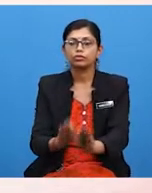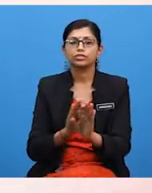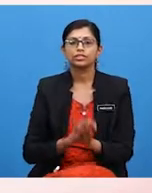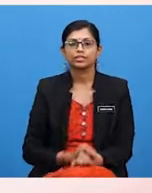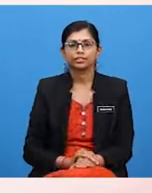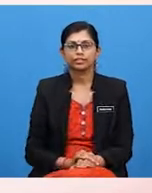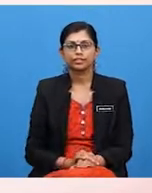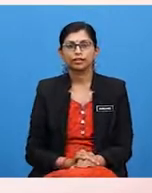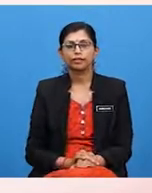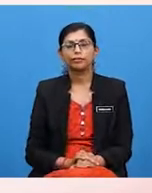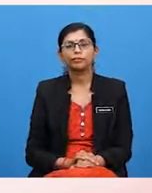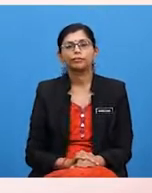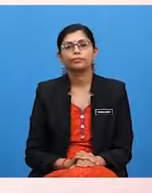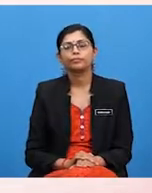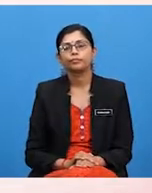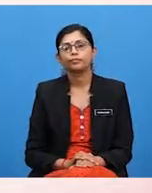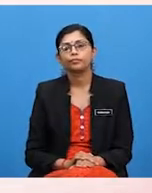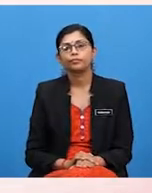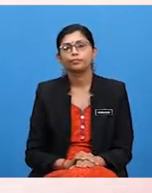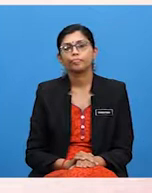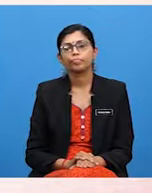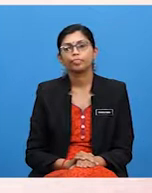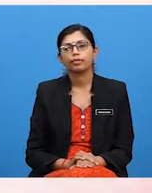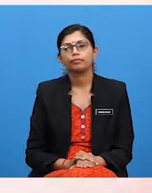proses fotosintesis.